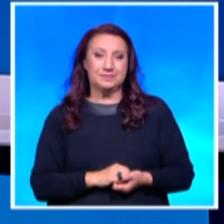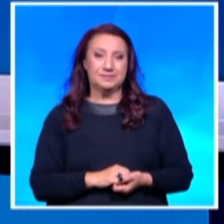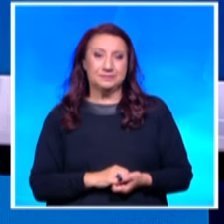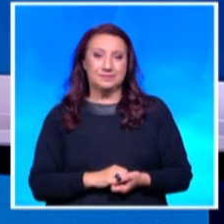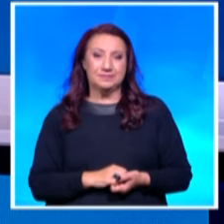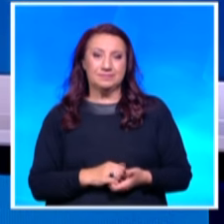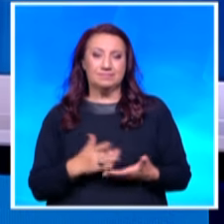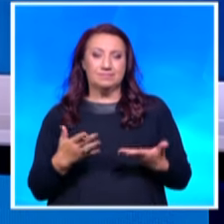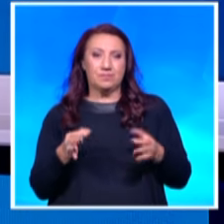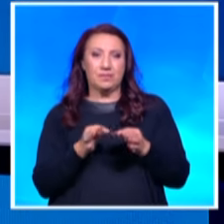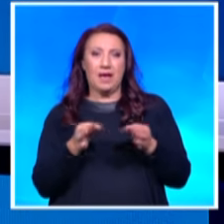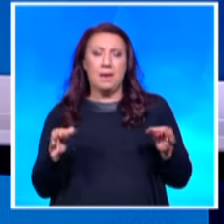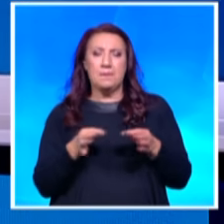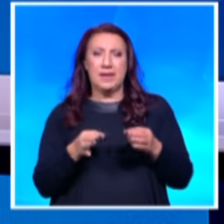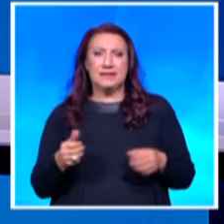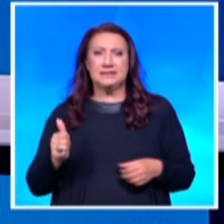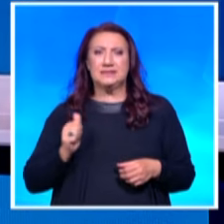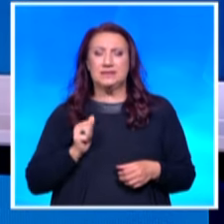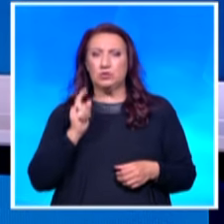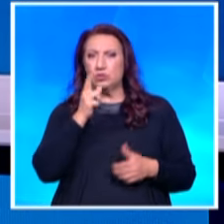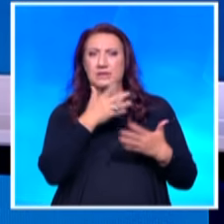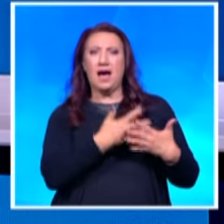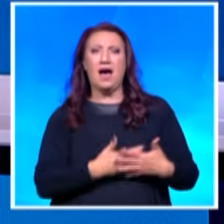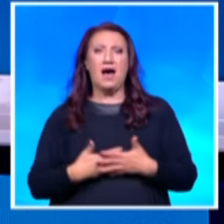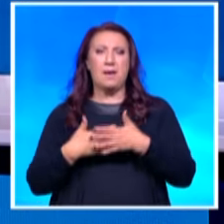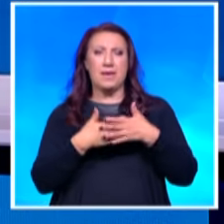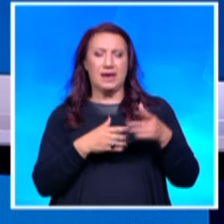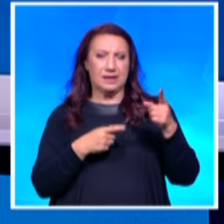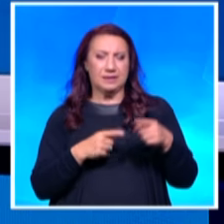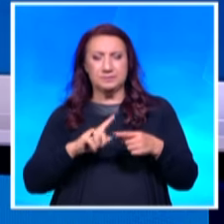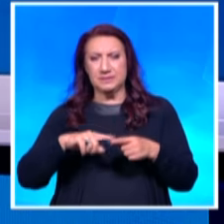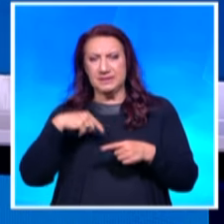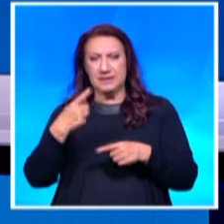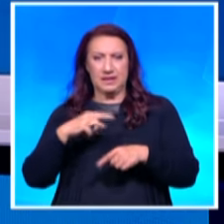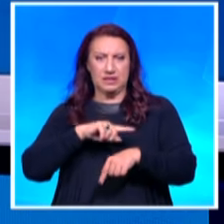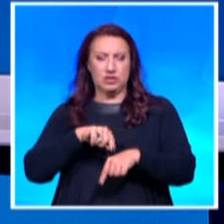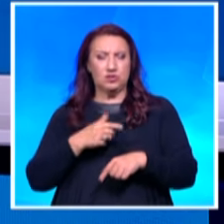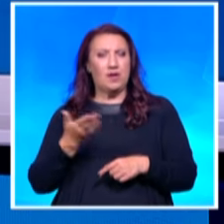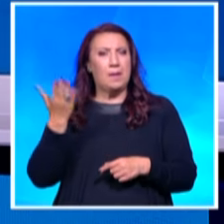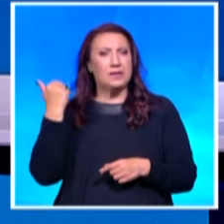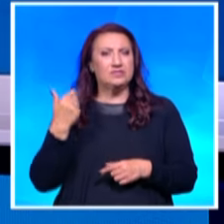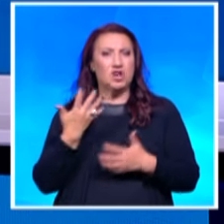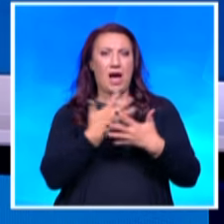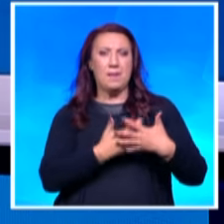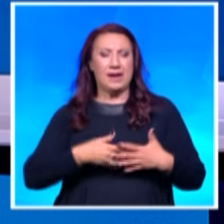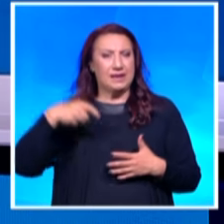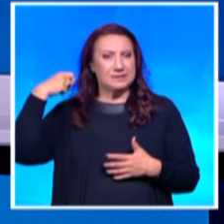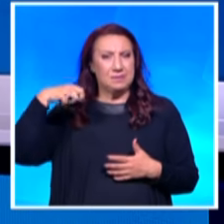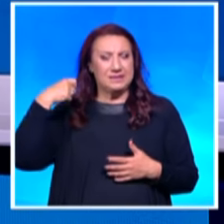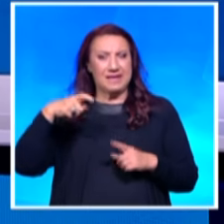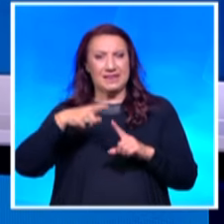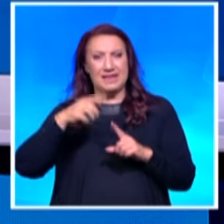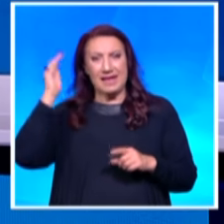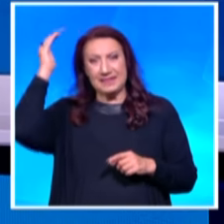Засилени мерки за сигурност във Вашингтон. След няколко часа бившият американски президент Доналд Тръмп трябва да свидетелства пред